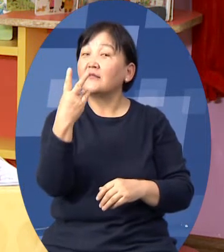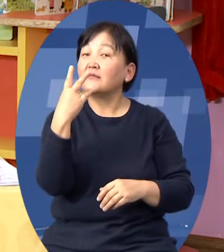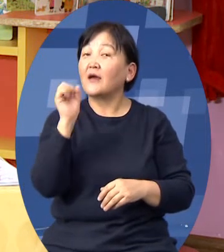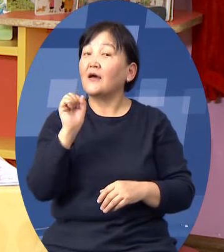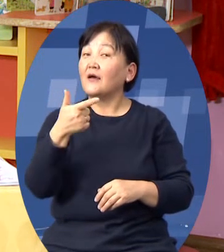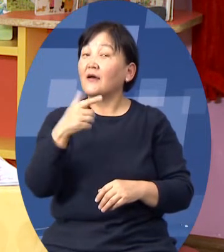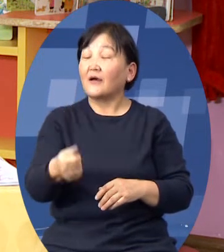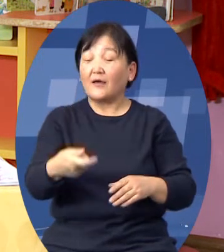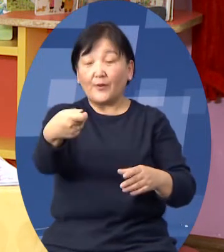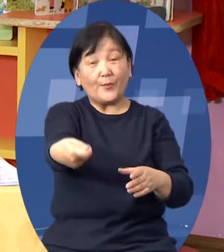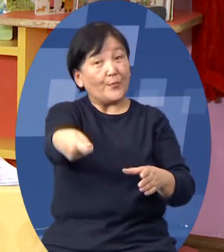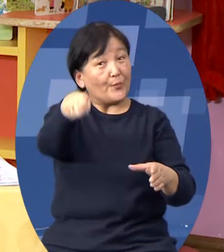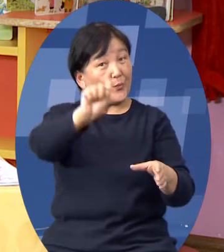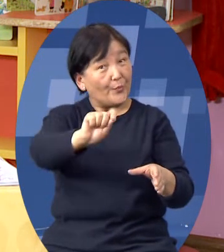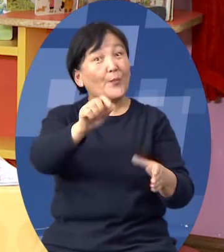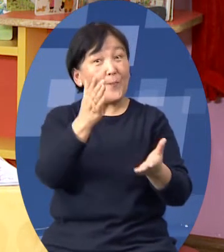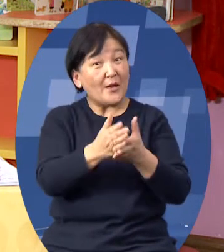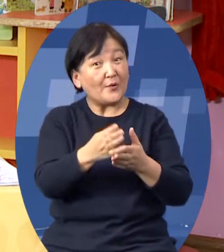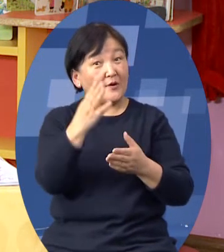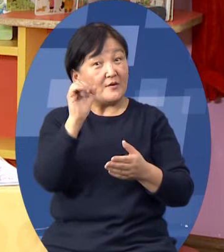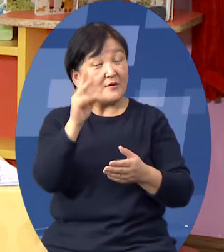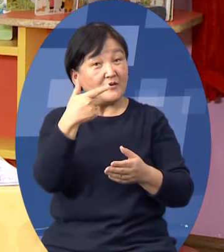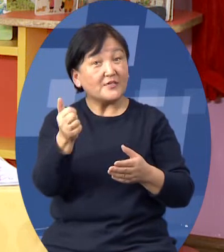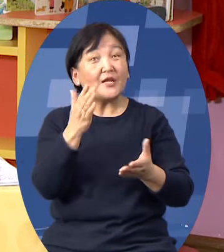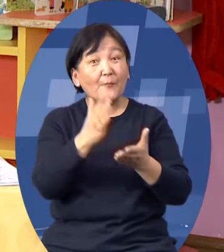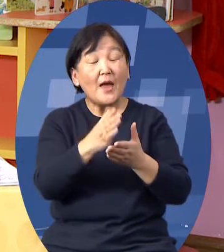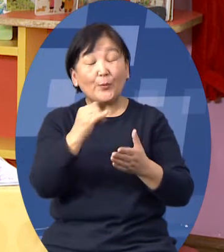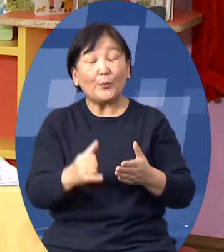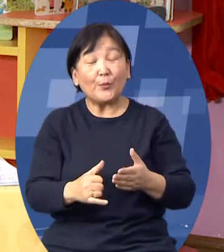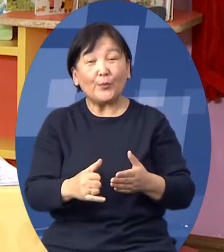Шанага байна уу? Гэрт нь шанага байна уу? Хараарай хүүхдүүдээ.